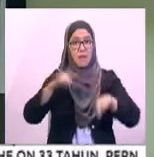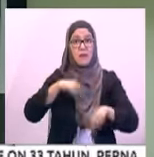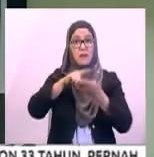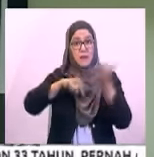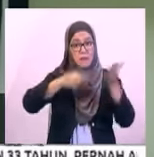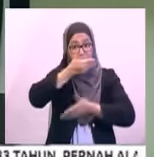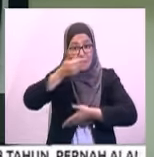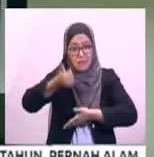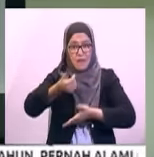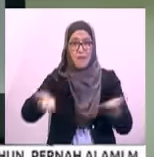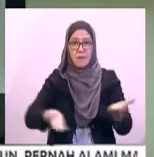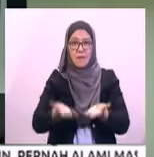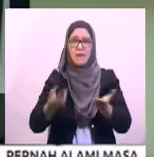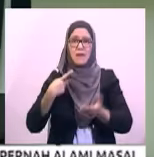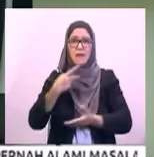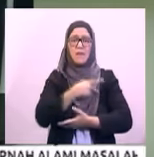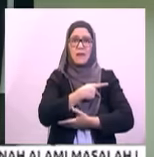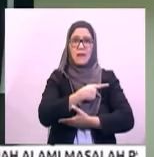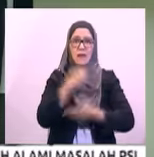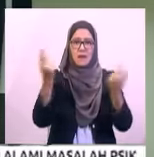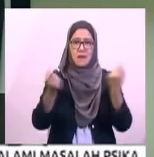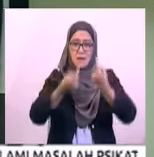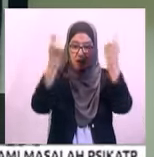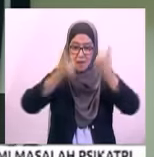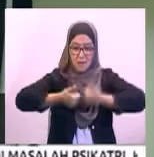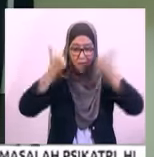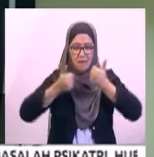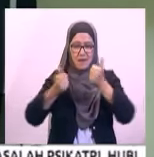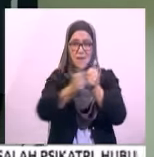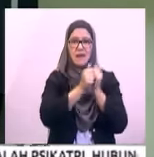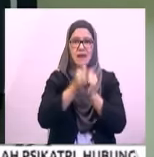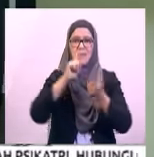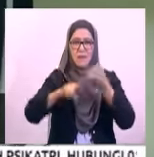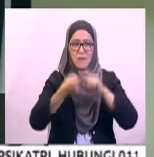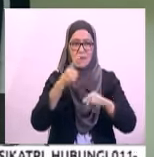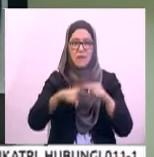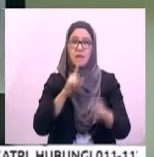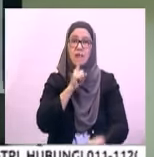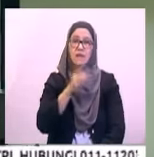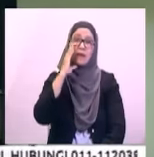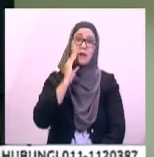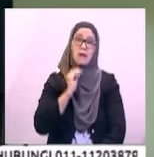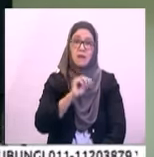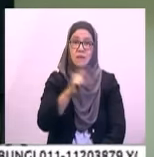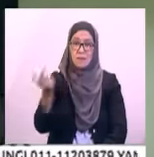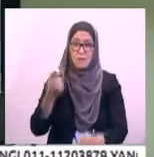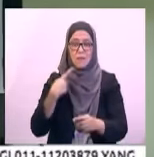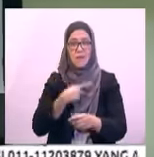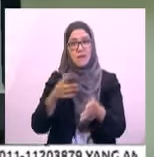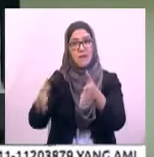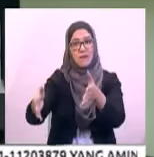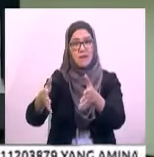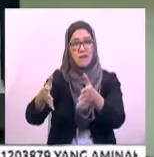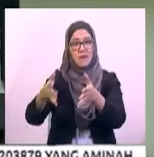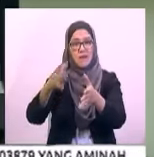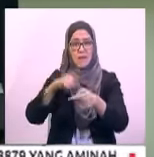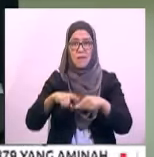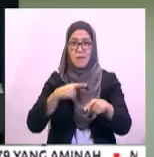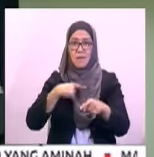kawan-kawan lah. Ada pengalamannya memang lain, sangat lain lah berbanding dengan di kampung lah. Kita dengan kawan-kawan kita apa semua bekerja